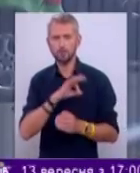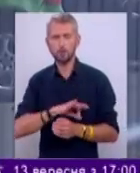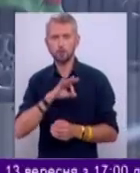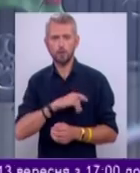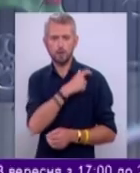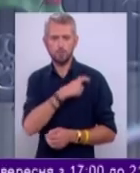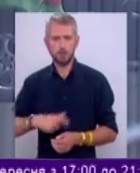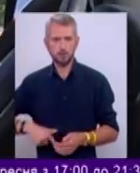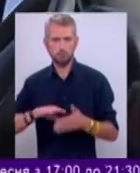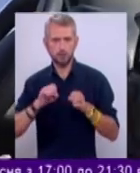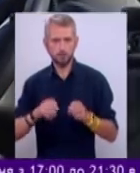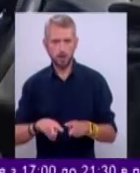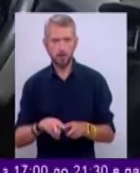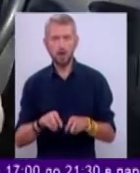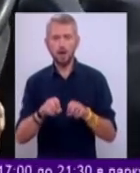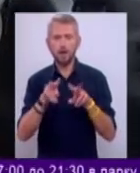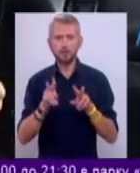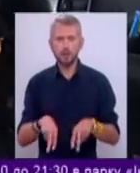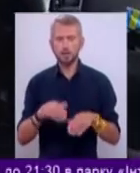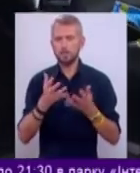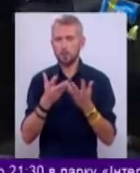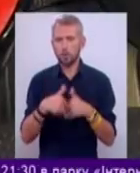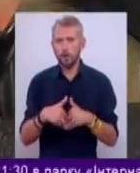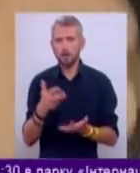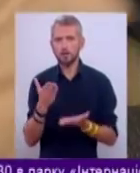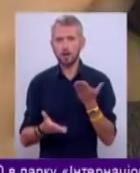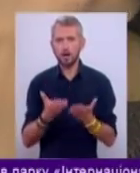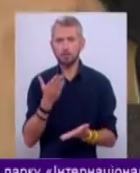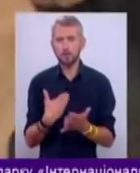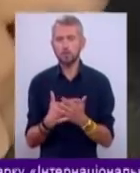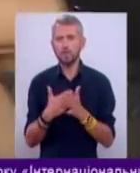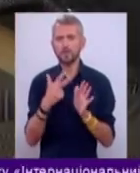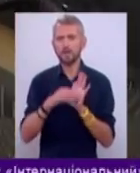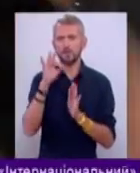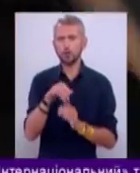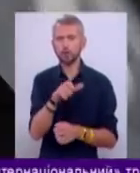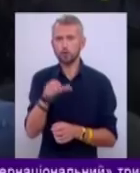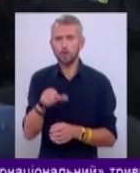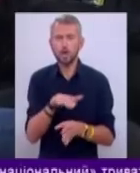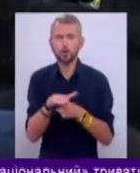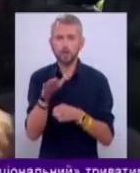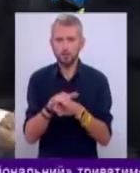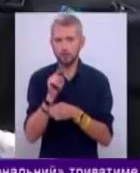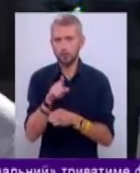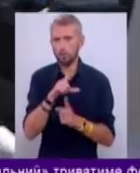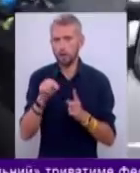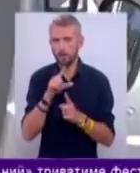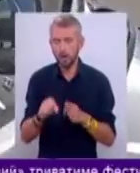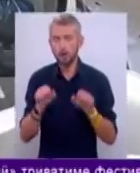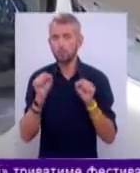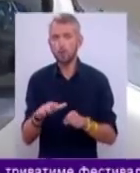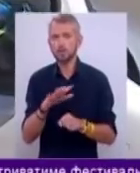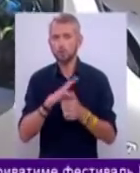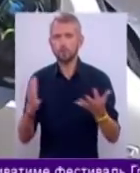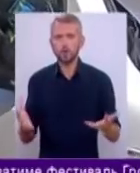користування пасками безпеки. Експерти ж підрахували, якби бодай 80% громадян дотримувалися цього правила, можна було